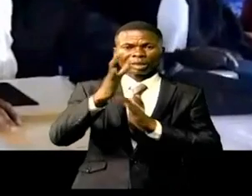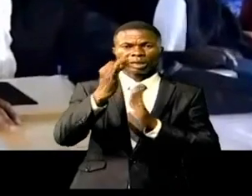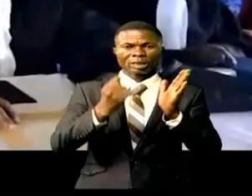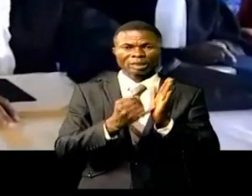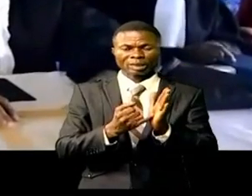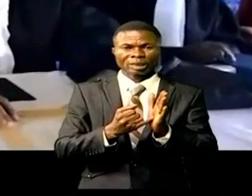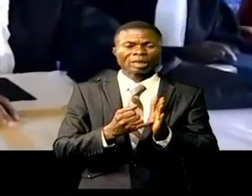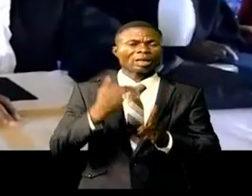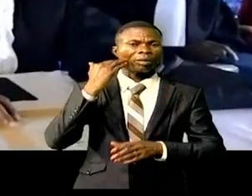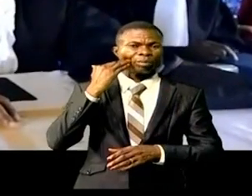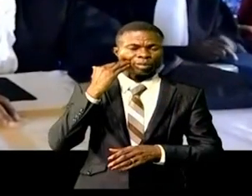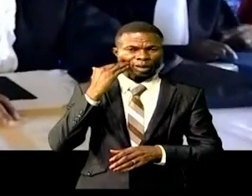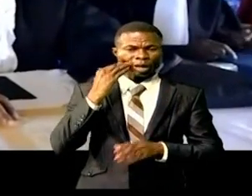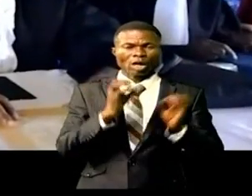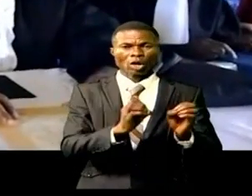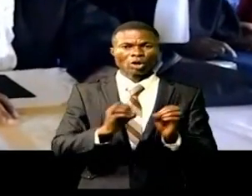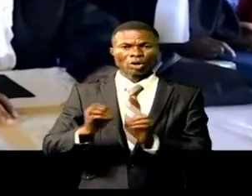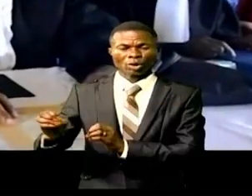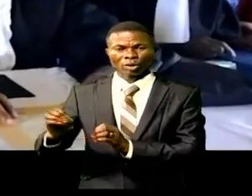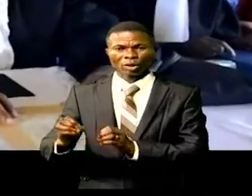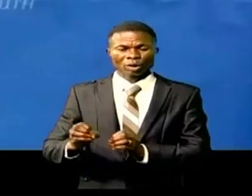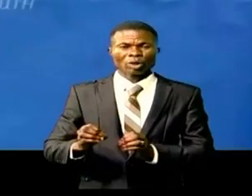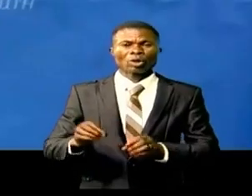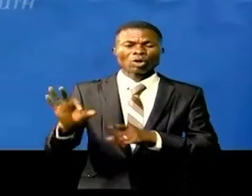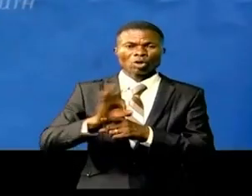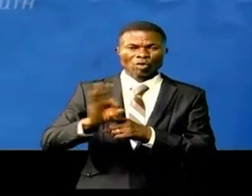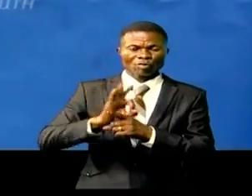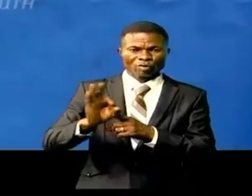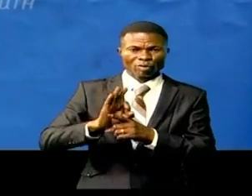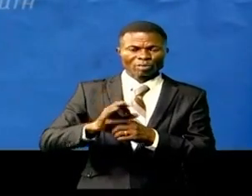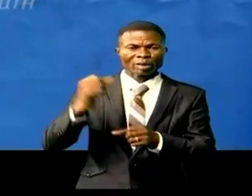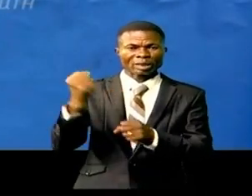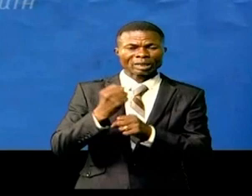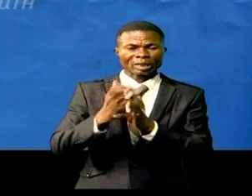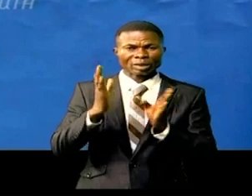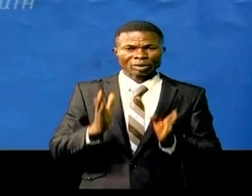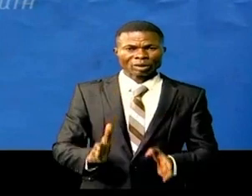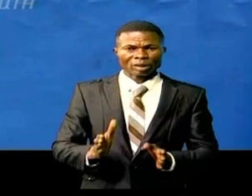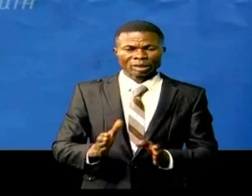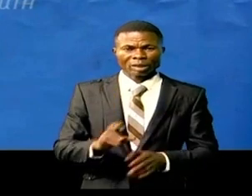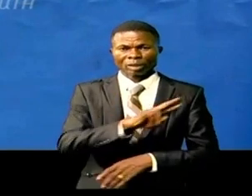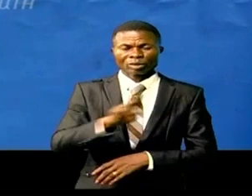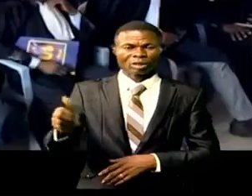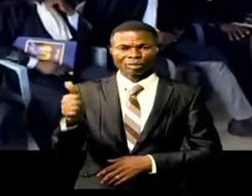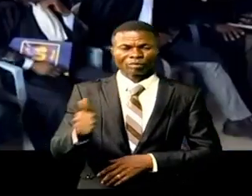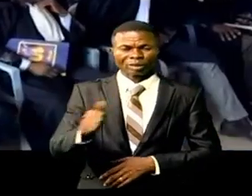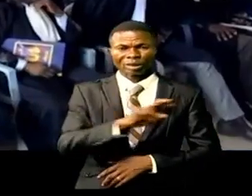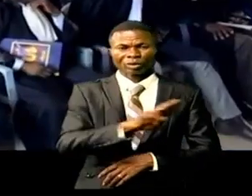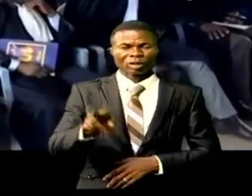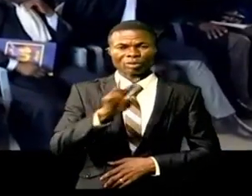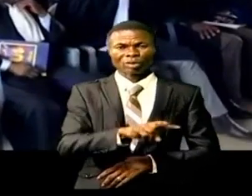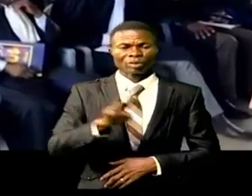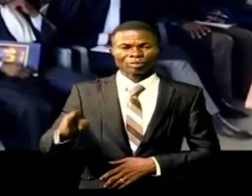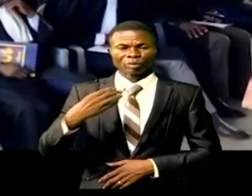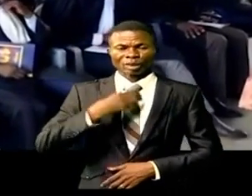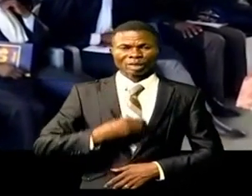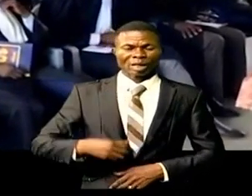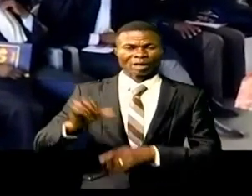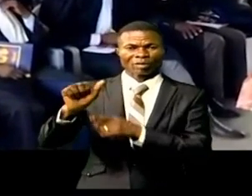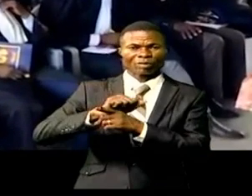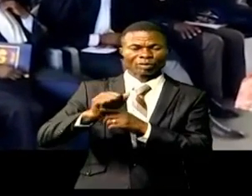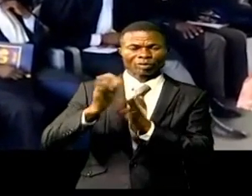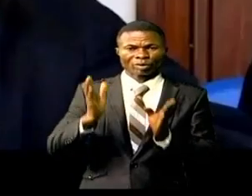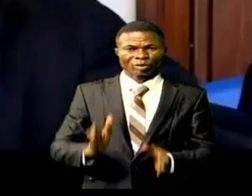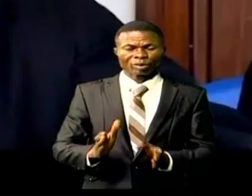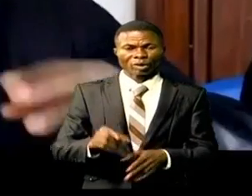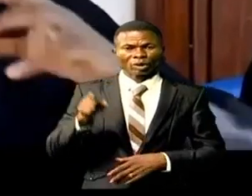mai 2022 l'organisation d'un cycle de cours de formation professionnelle 2021-2022, pour les avocats stagiaires bien sûr.